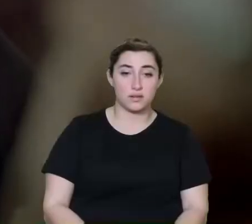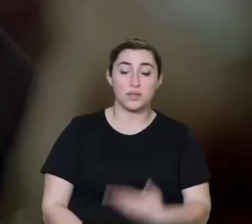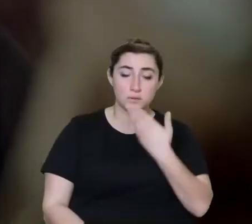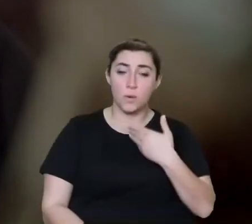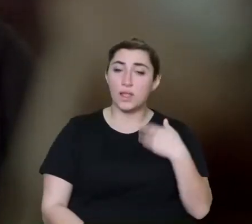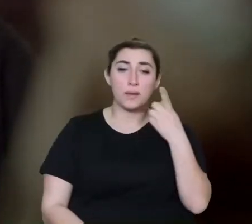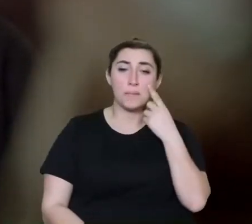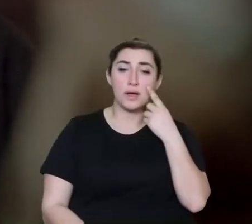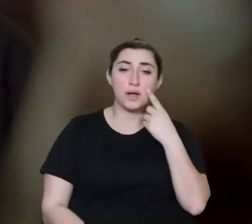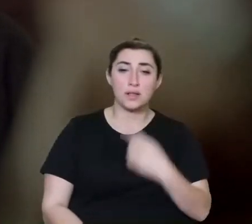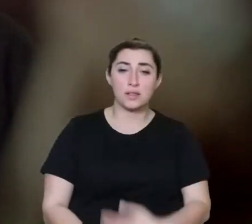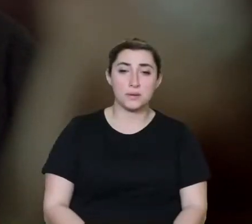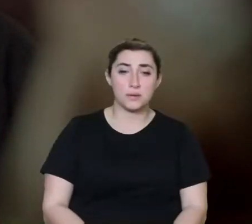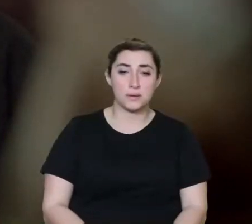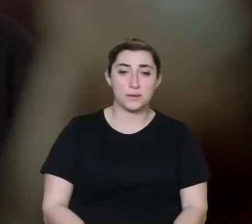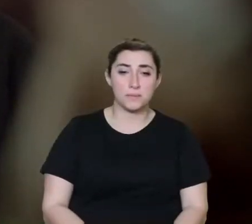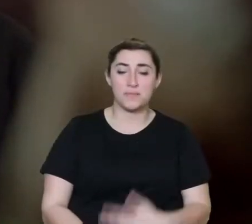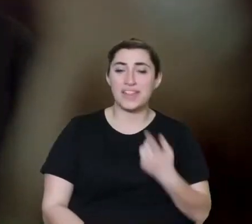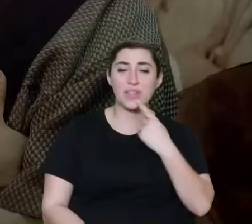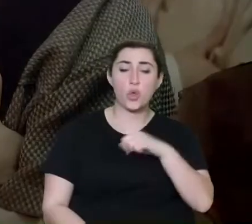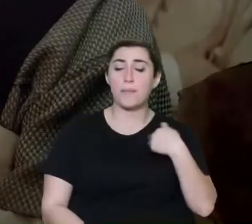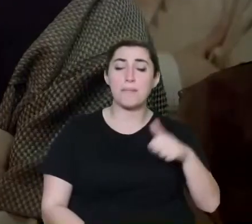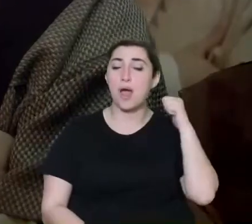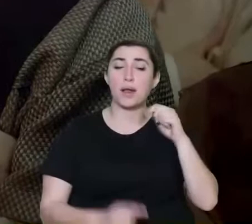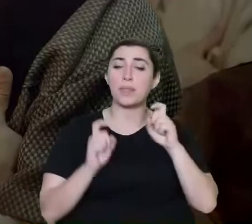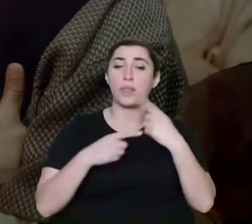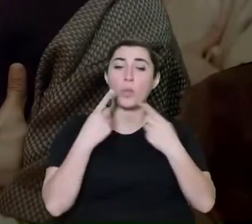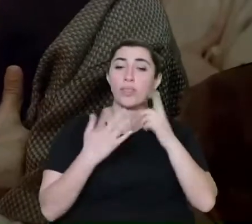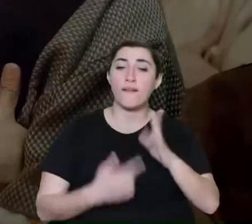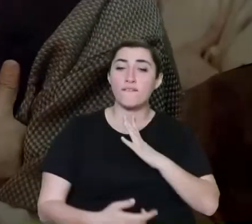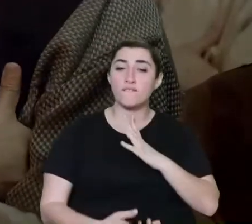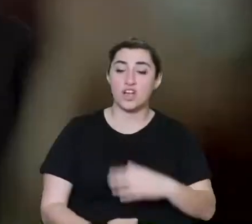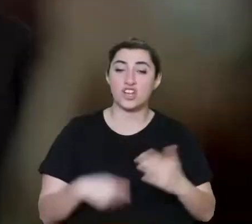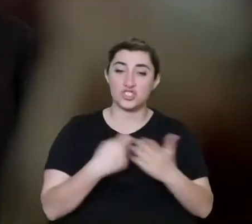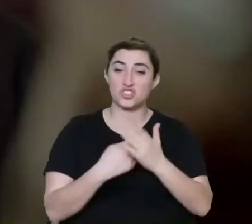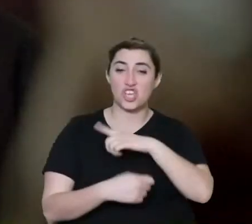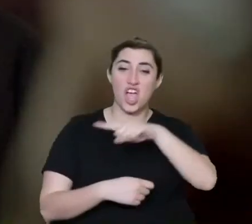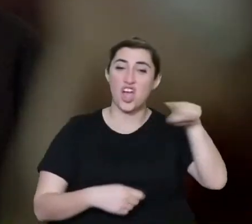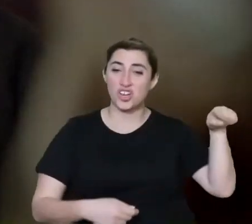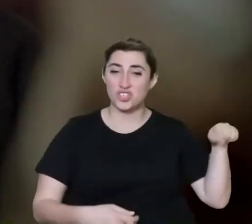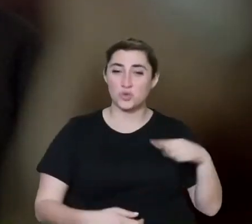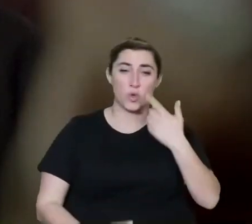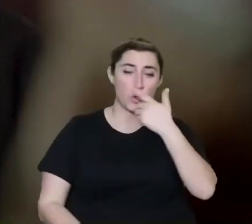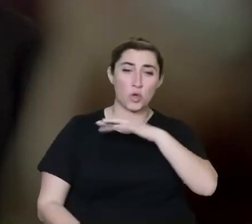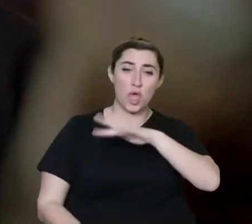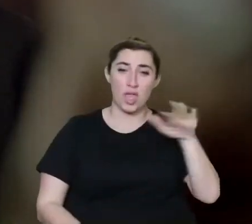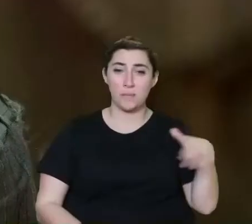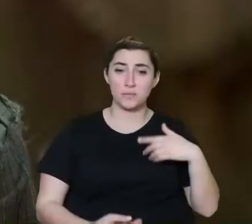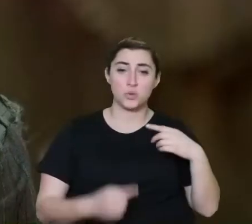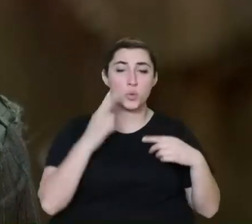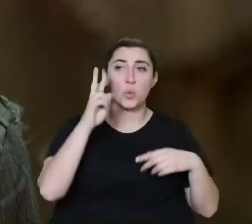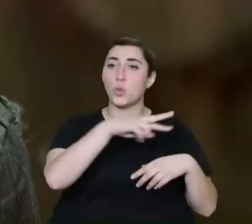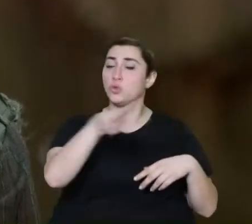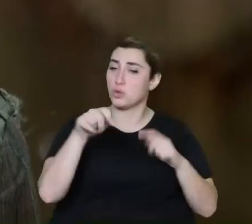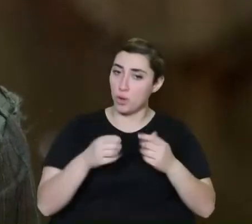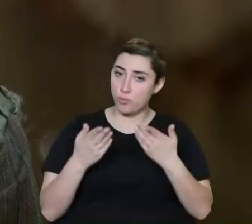Deyin hele. Ne derler ardımızdan? Çarşı, pazar, köy, kömet gezersiniz.